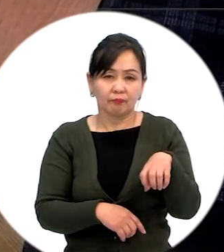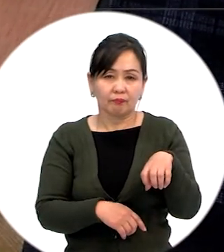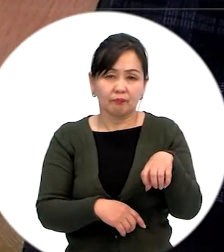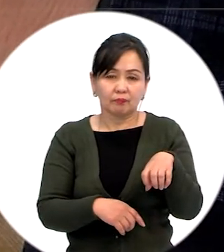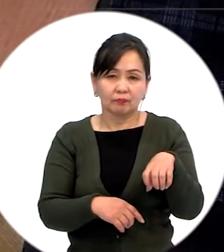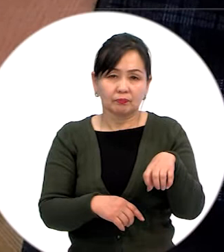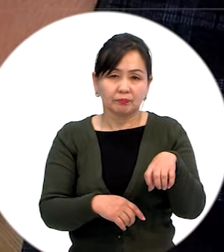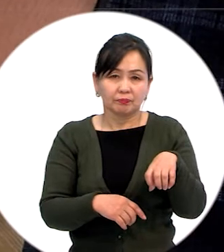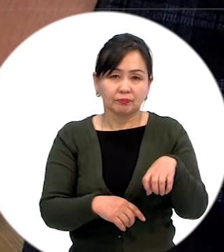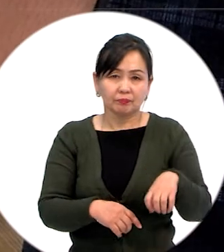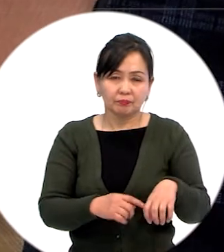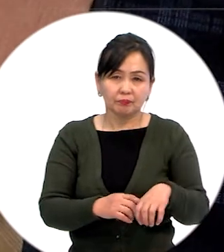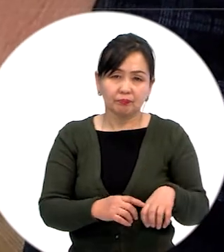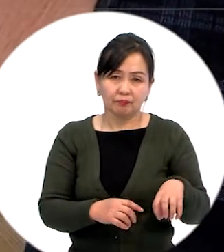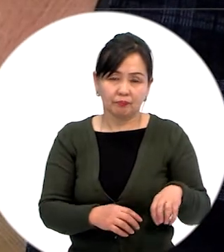харж байгаа тийж болно.